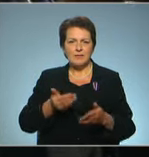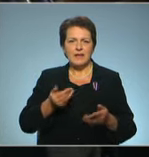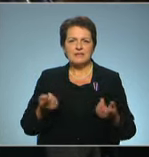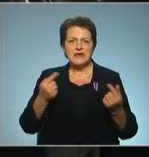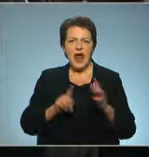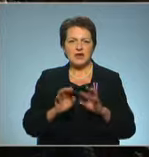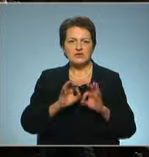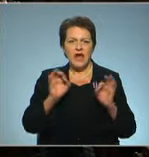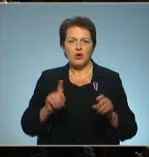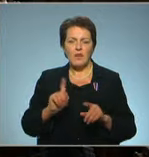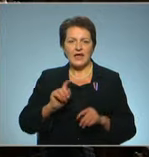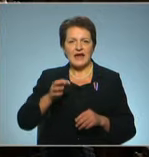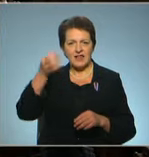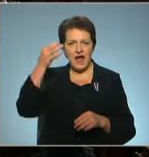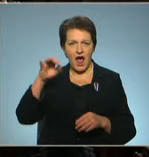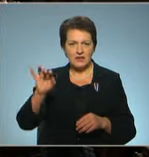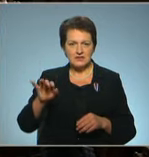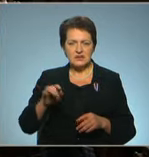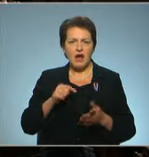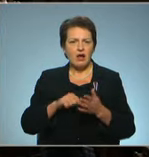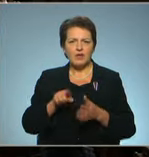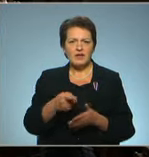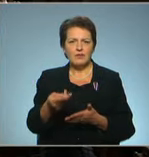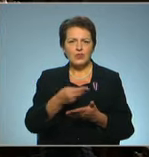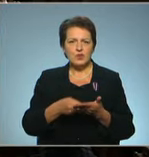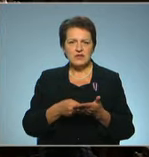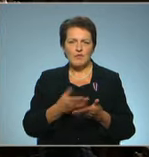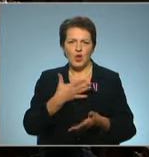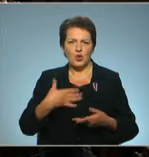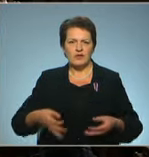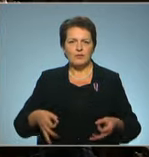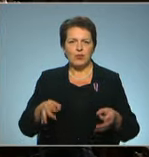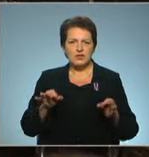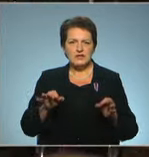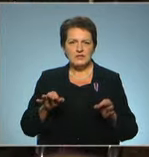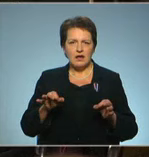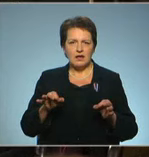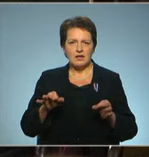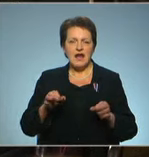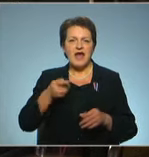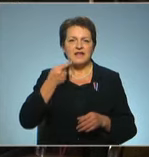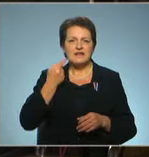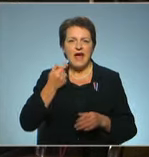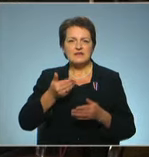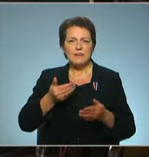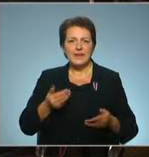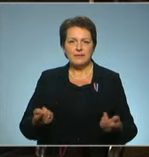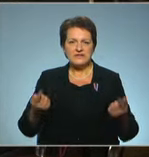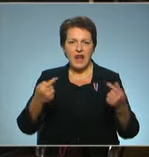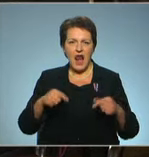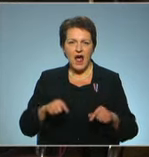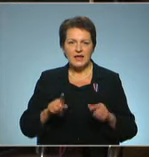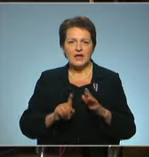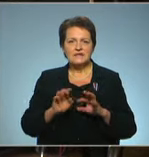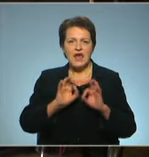ir dēls. Kāda tam nozīme? Ļoti būtiska. Tēvs pirms laika